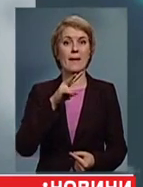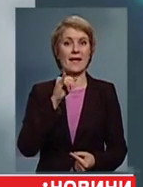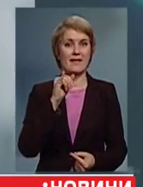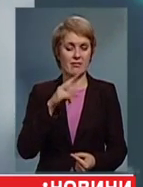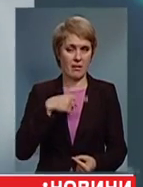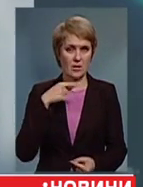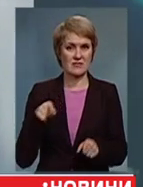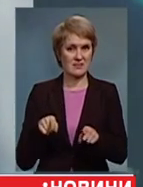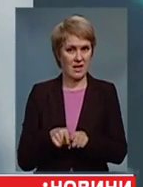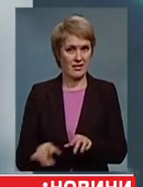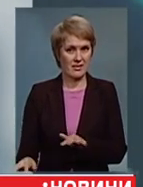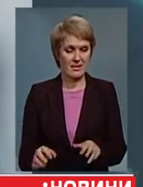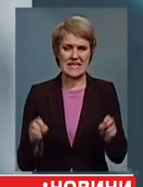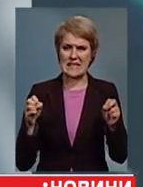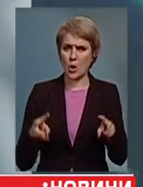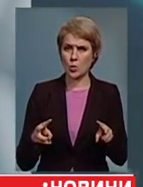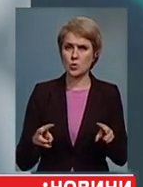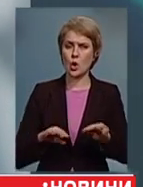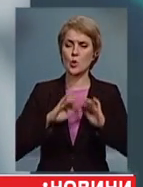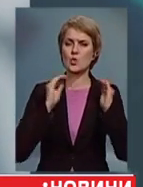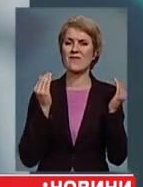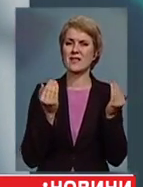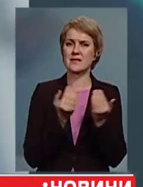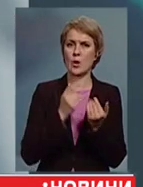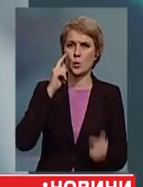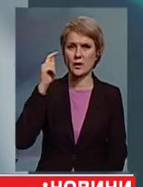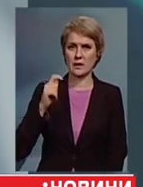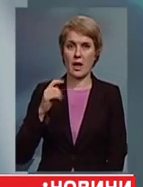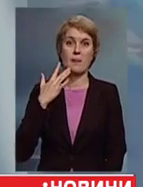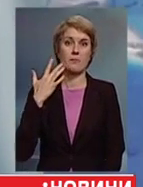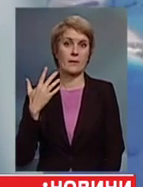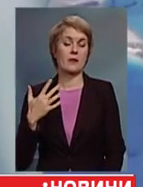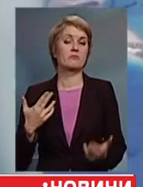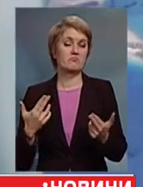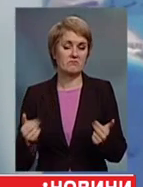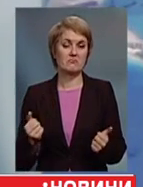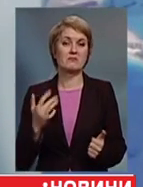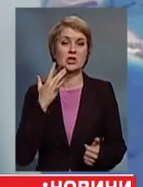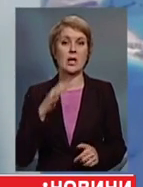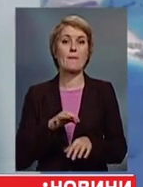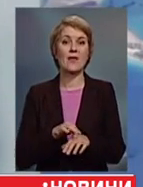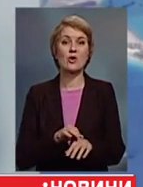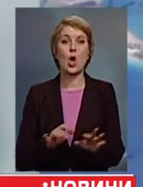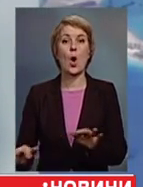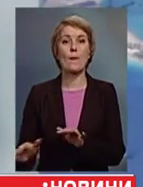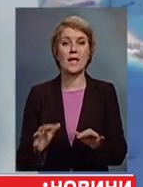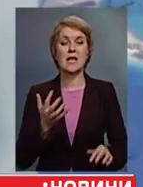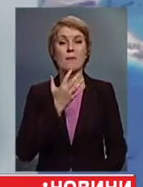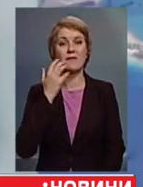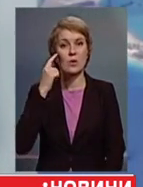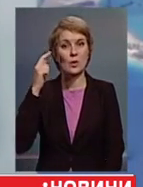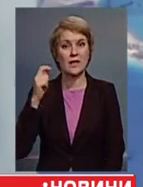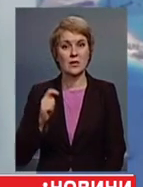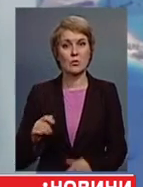наголосили, такі дії американців загрожують суверенітету їхньої країни. У Пентагоні ж підтвердили, США проводять операції в Південно-Китайському